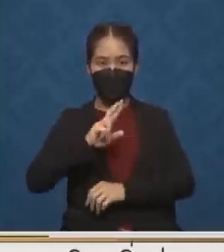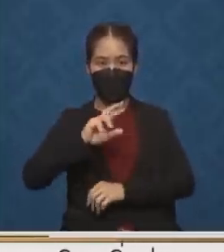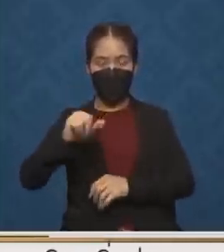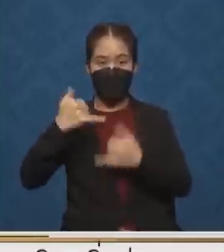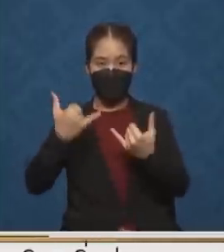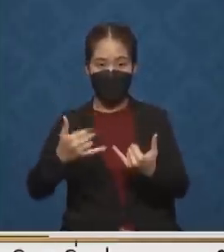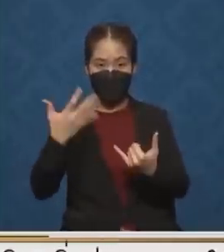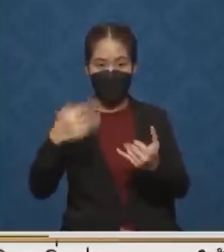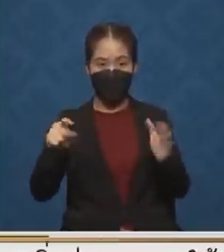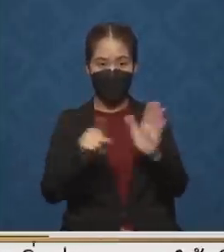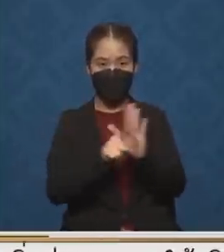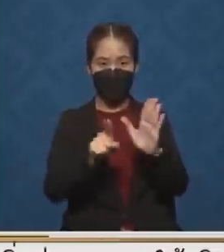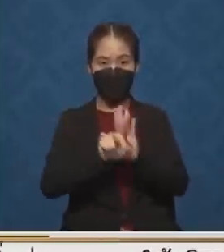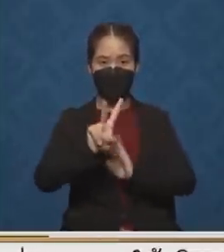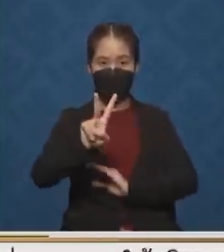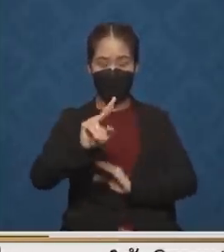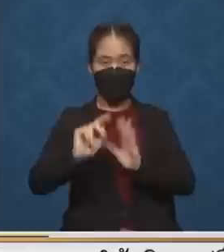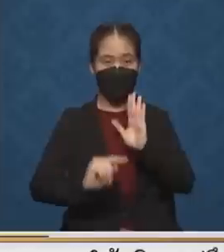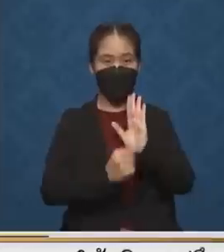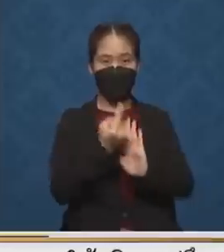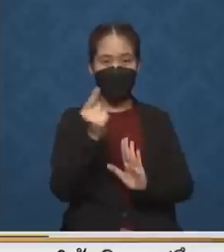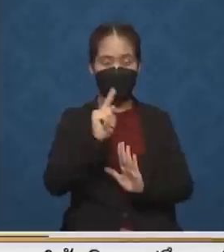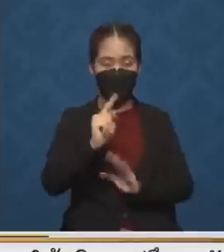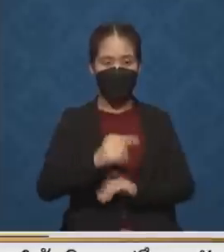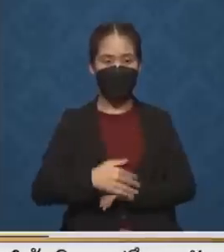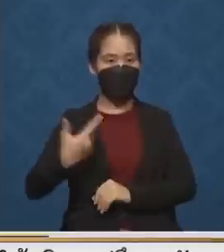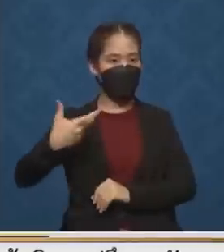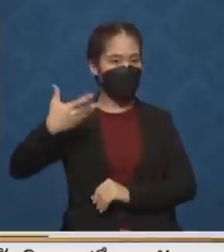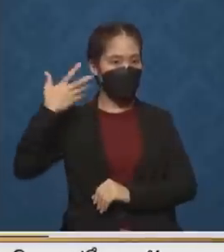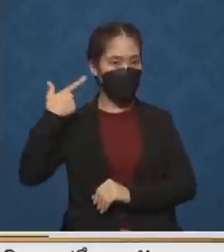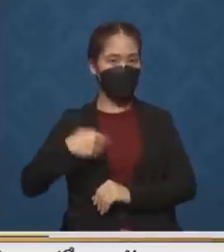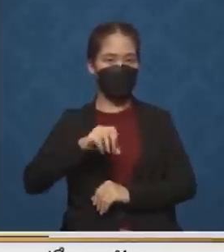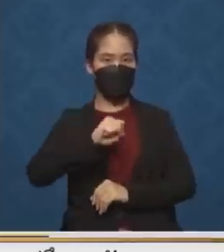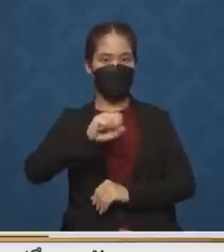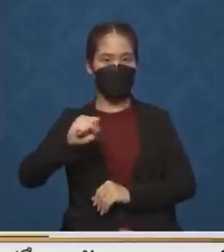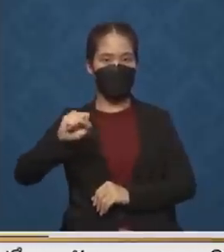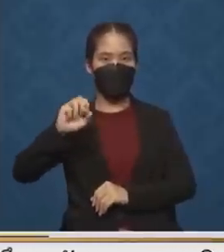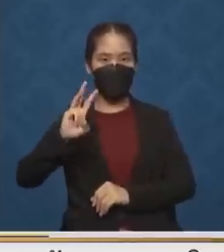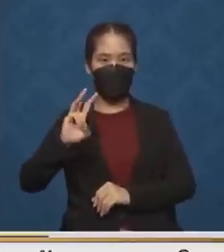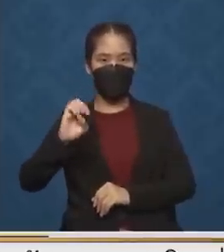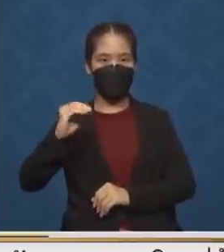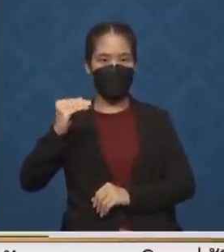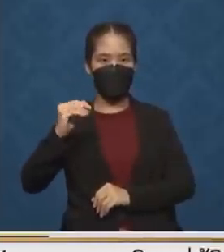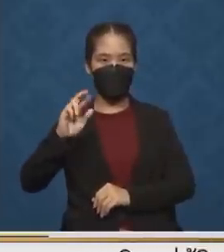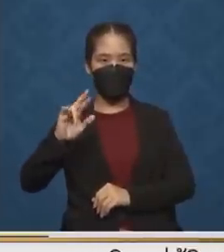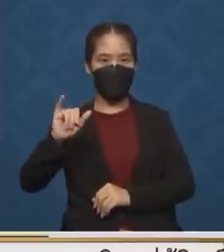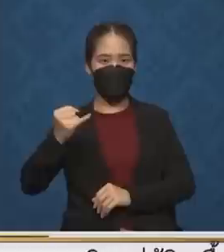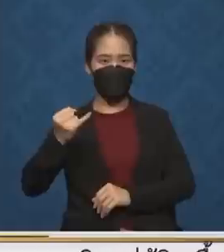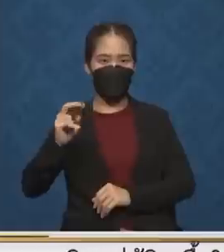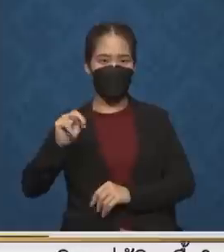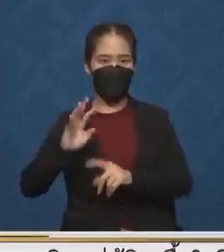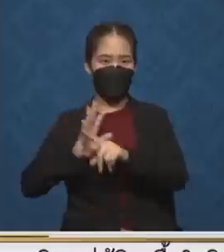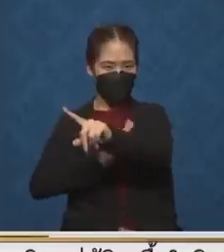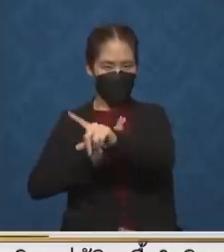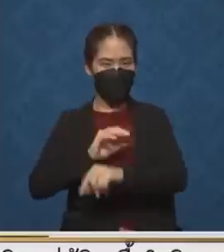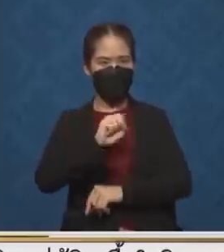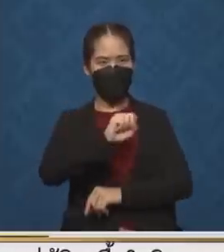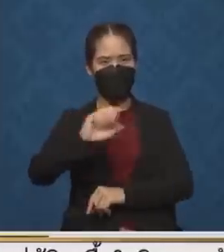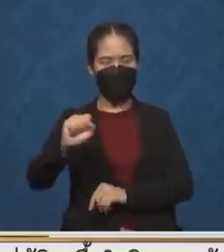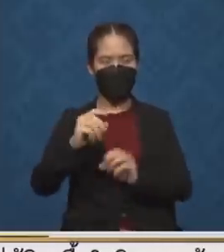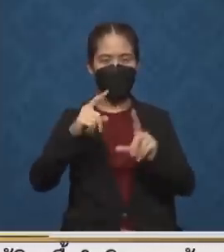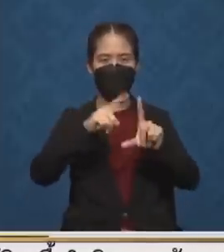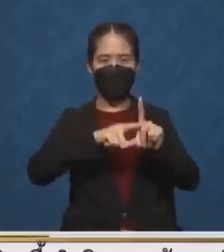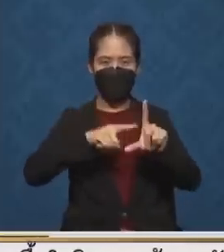มาแล้วสองครั้งครั้แรกนั่ก็คือเมื่อครั้งที่ สอย wakesop subสมาชิสภาผู้แทนราสดอนพรinci้าไกล